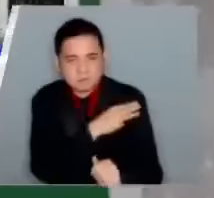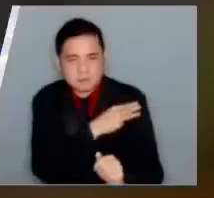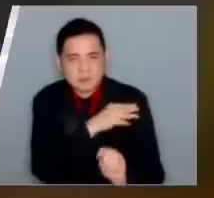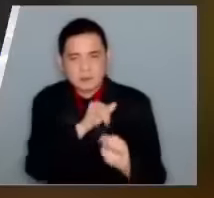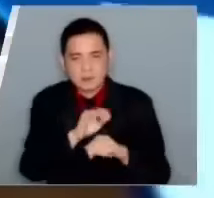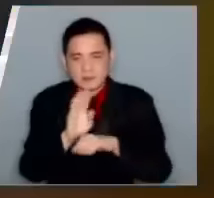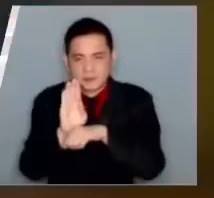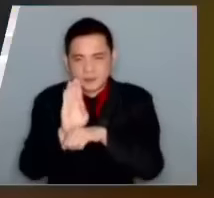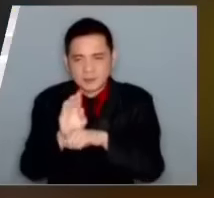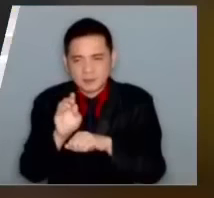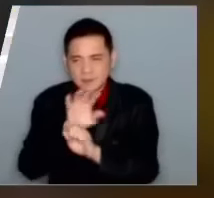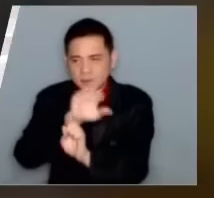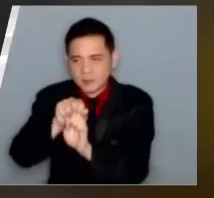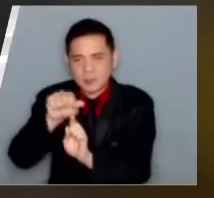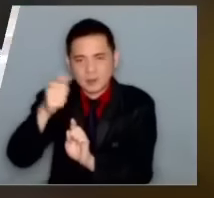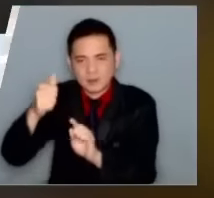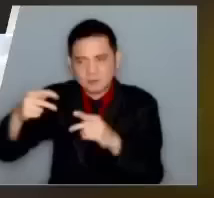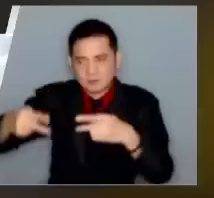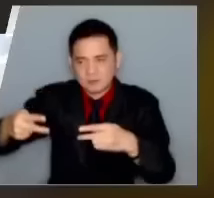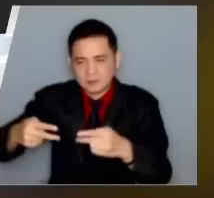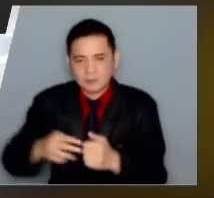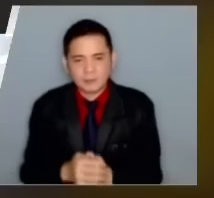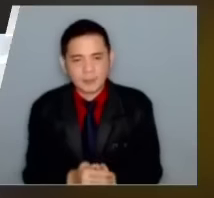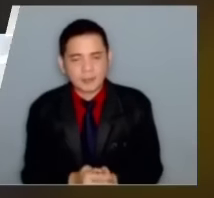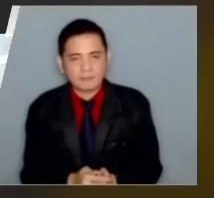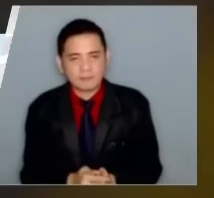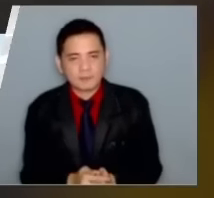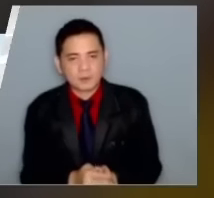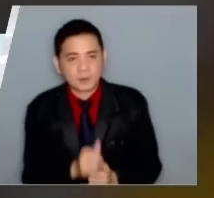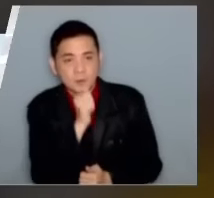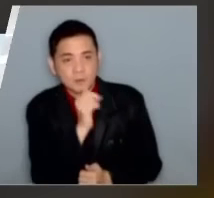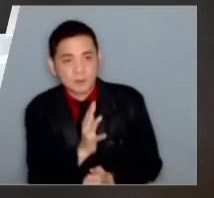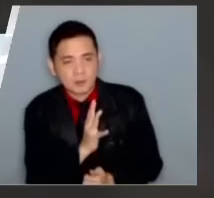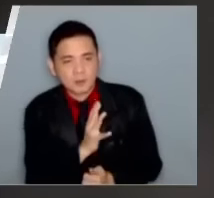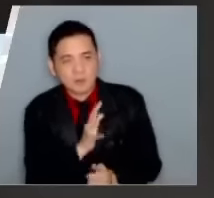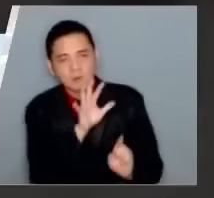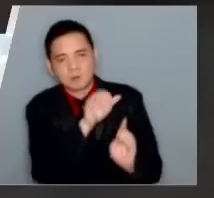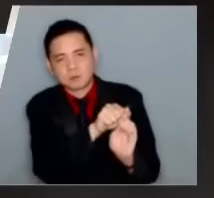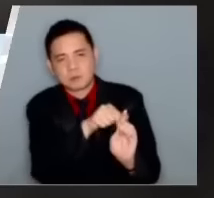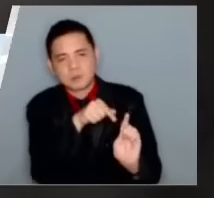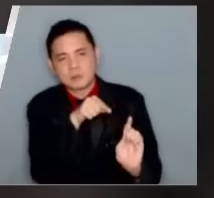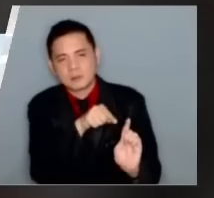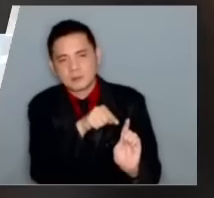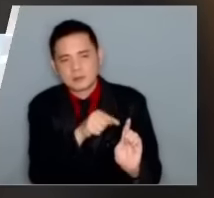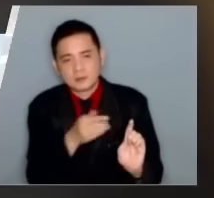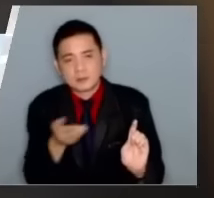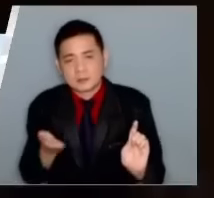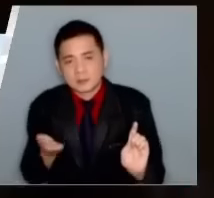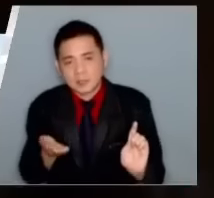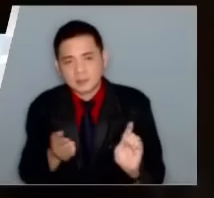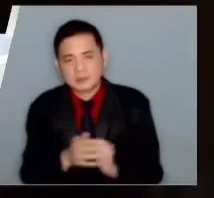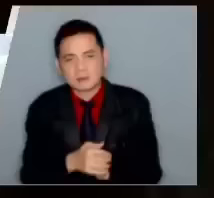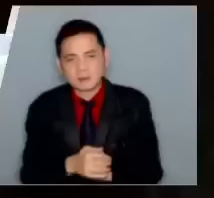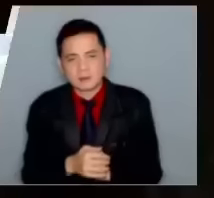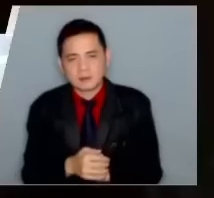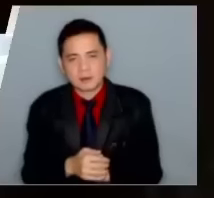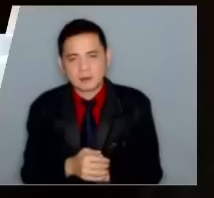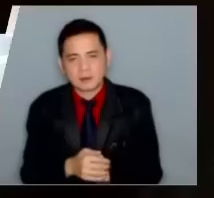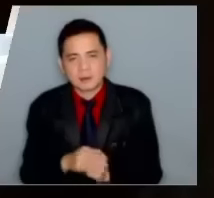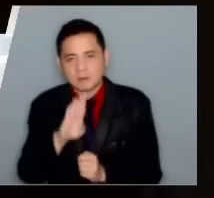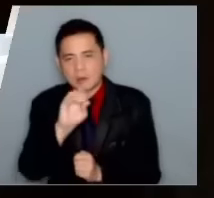suspect. Isang babae rin ang nahuli sa iwalay na drug bypass operation sa Barangay Molino 2 sa Bacoor City. Nabawi sa